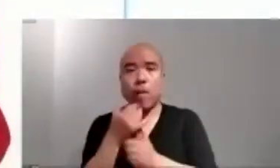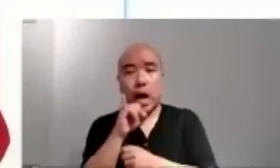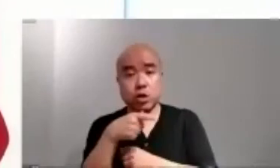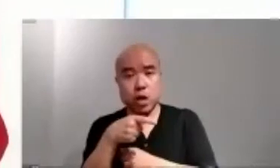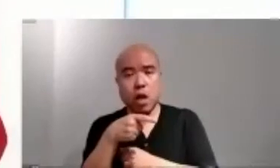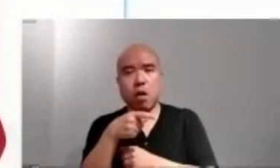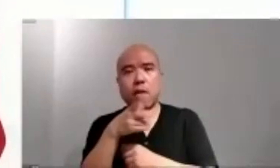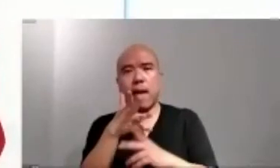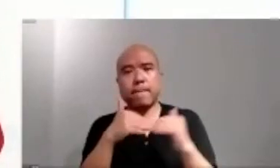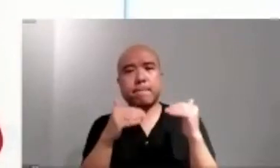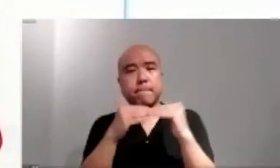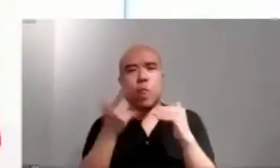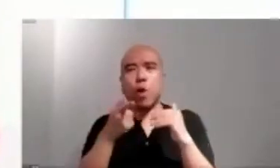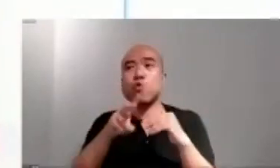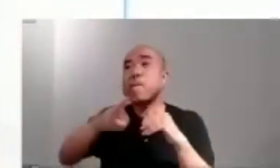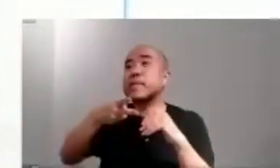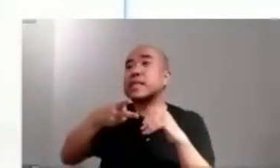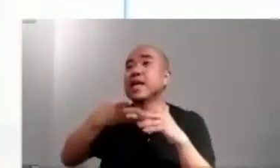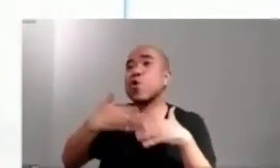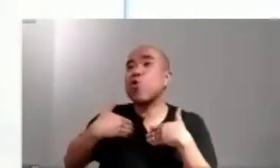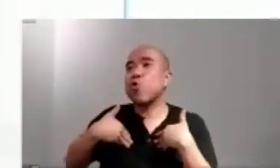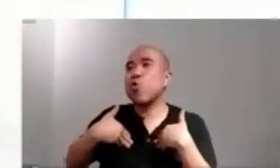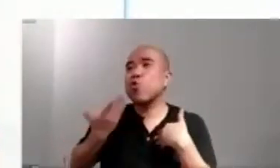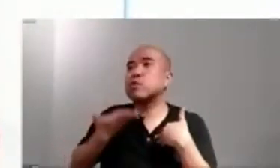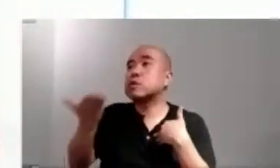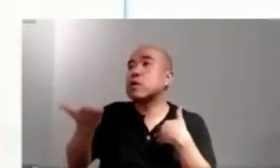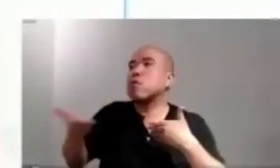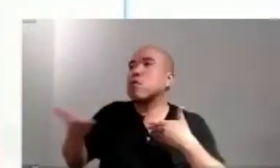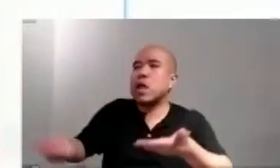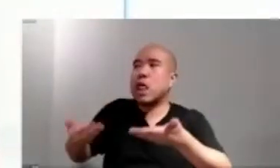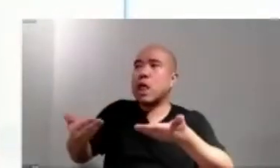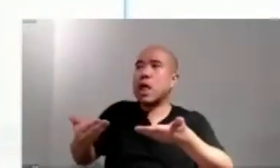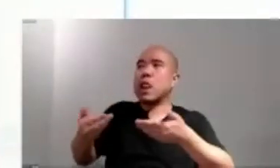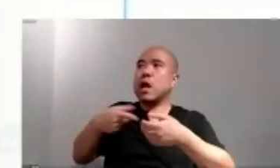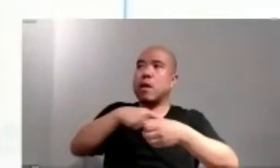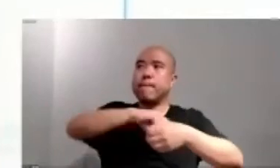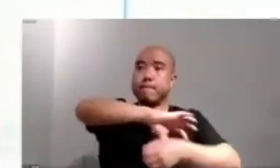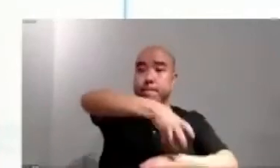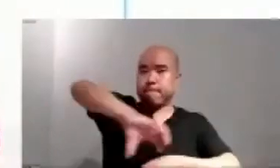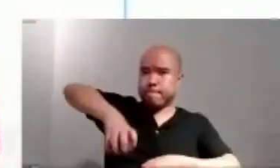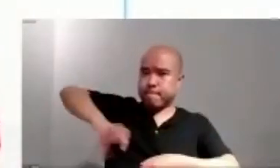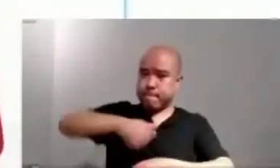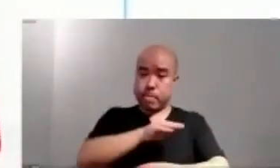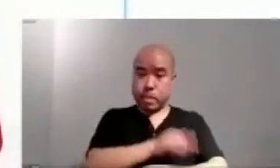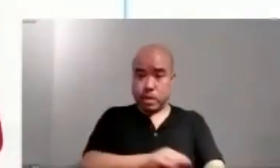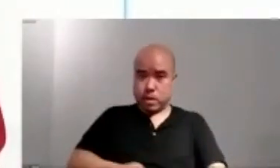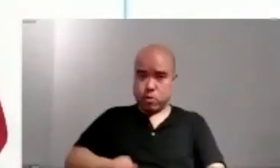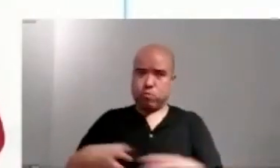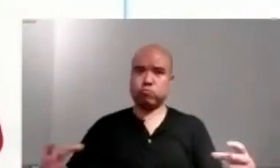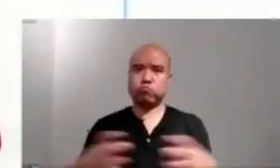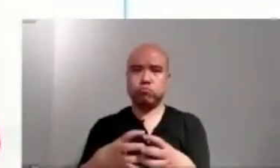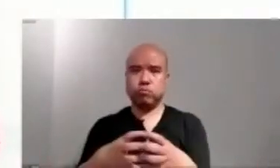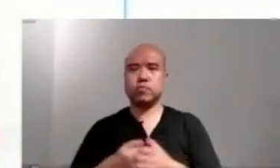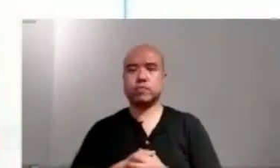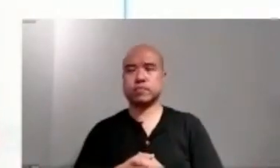為一樣好玩啦，亦都可以促進呢個小數族裔同埋本地青少年嘅關係嘅一個小玩意。咁例